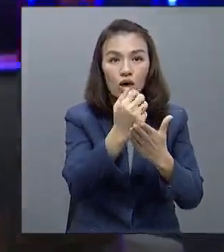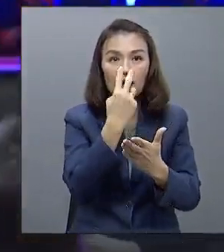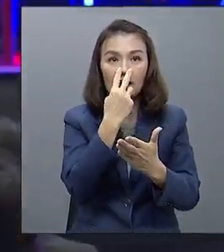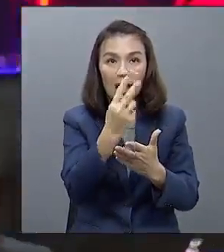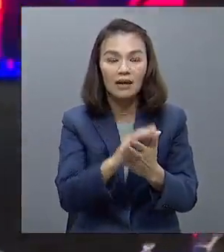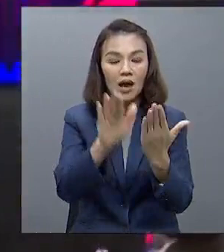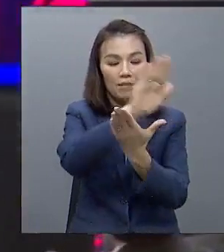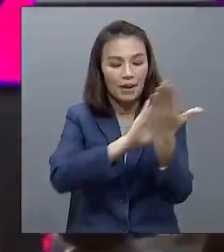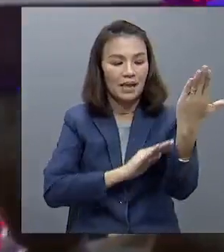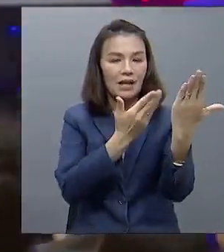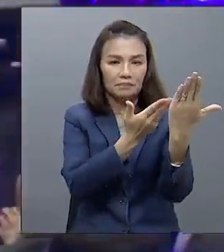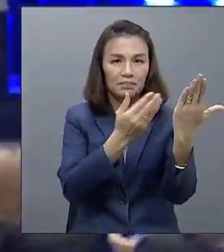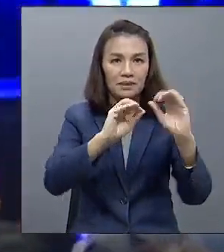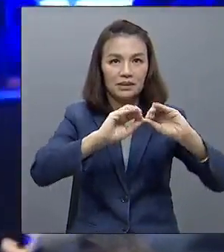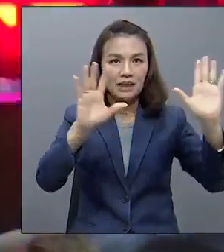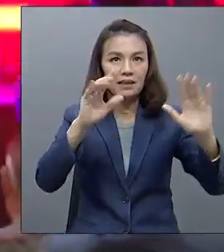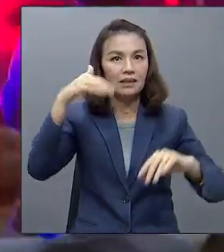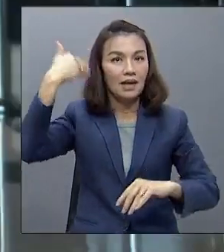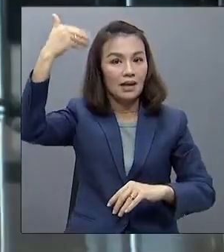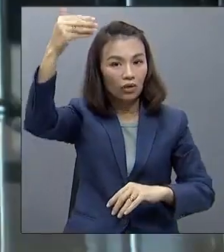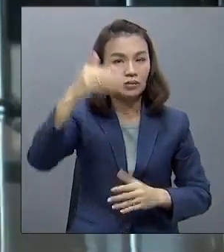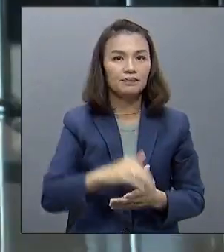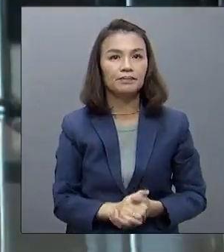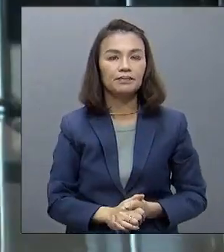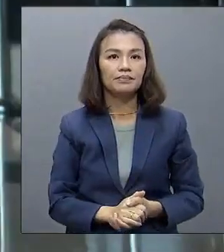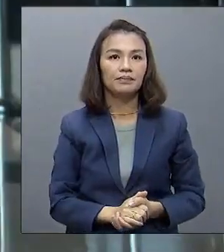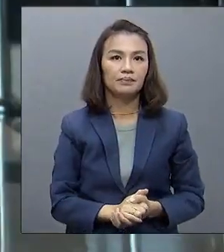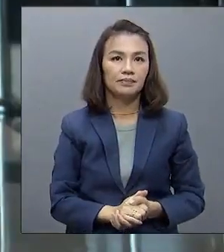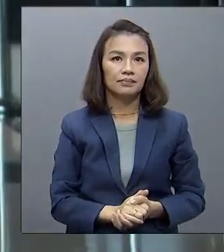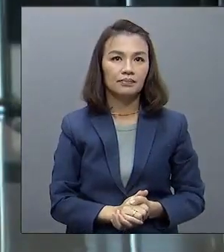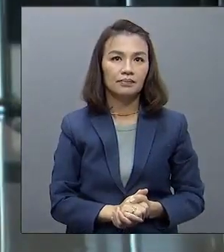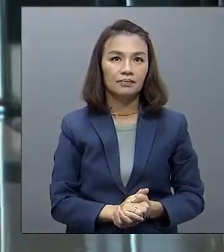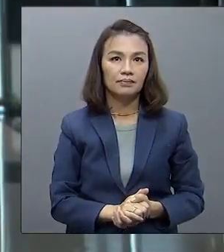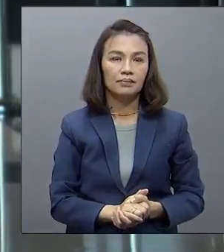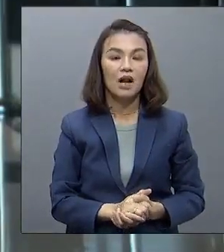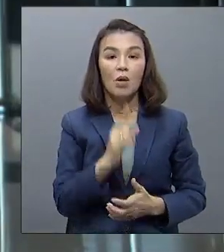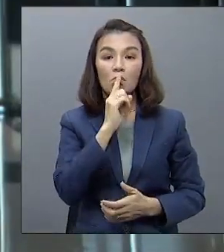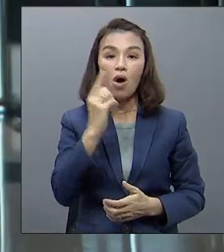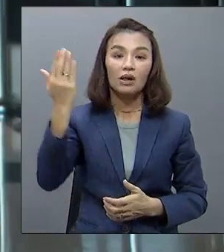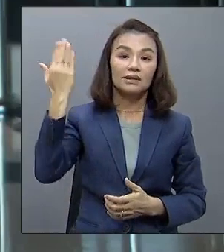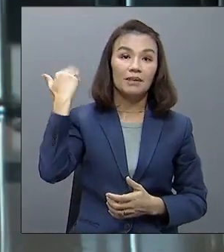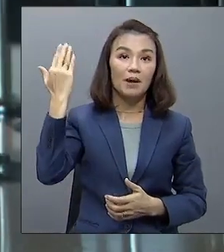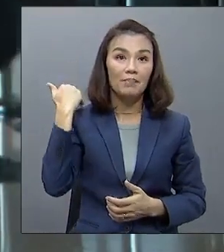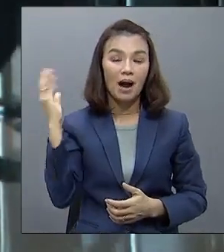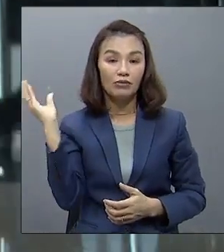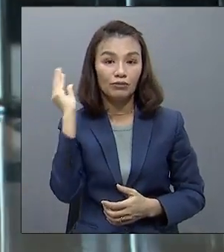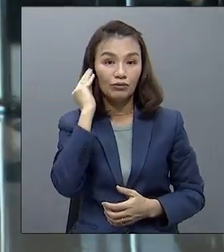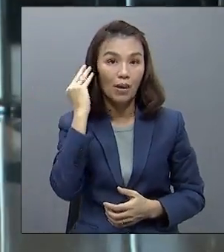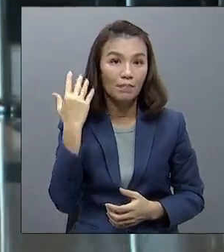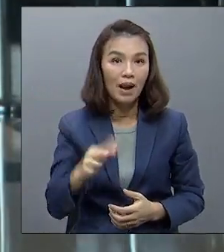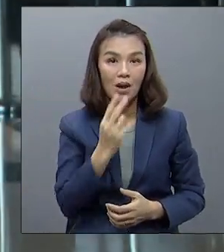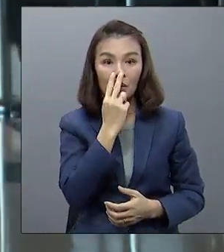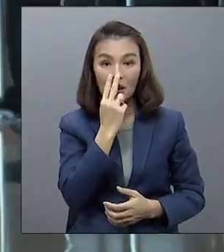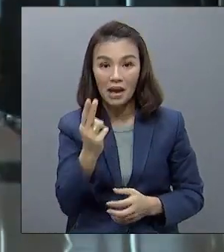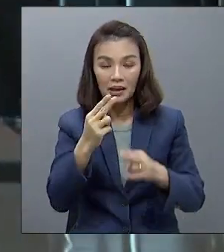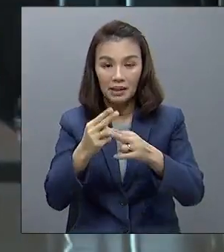ของประเทศชัดเจนมากยิ่งขึ้นค่ะคุณพ่อที่คุณชนะชาคะคุณเกรียงไกรบอกว่าที่ผ่านมาเท่าที่ฟังเสียงของพรรคการเมืองก็จะเน้น